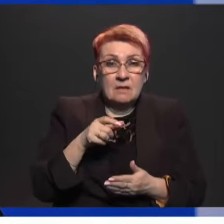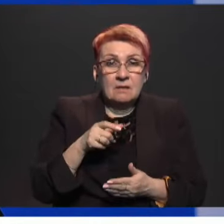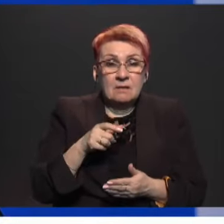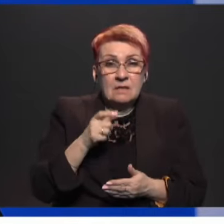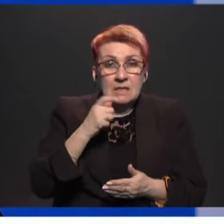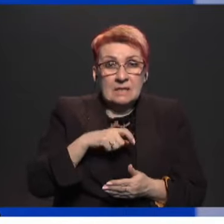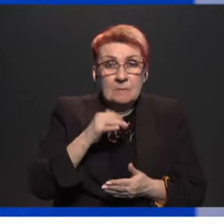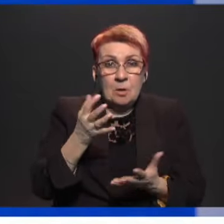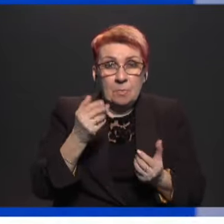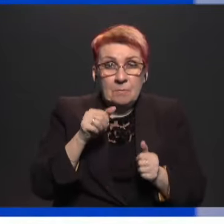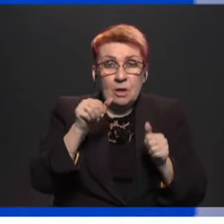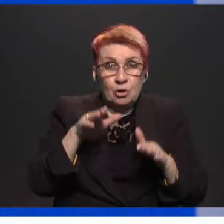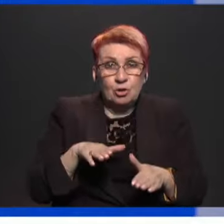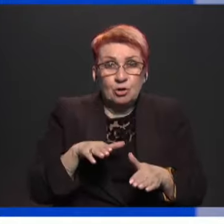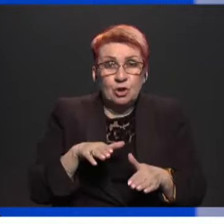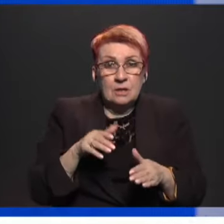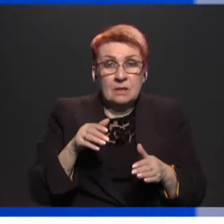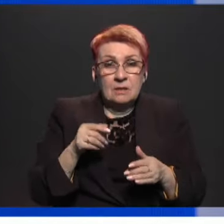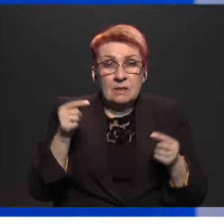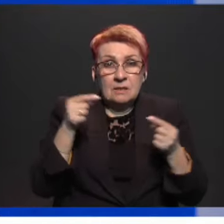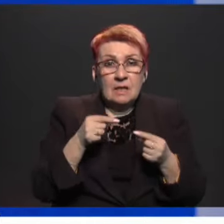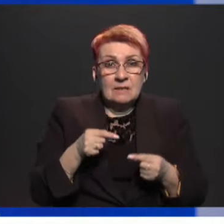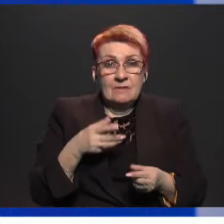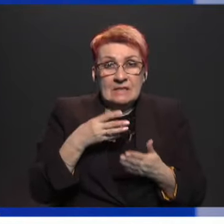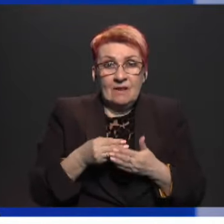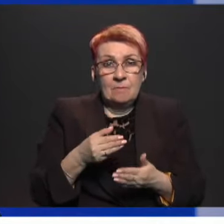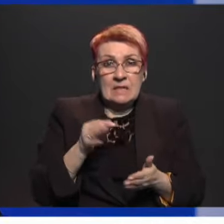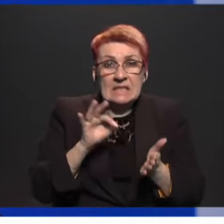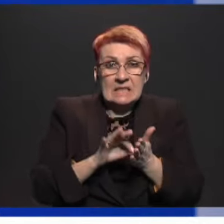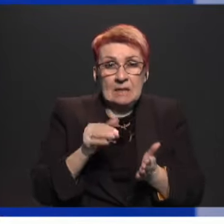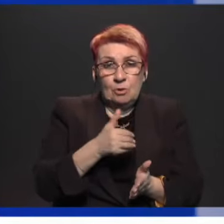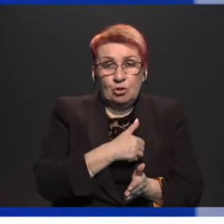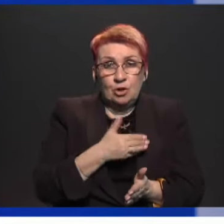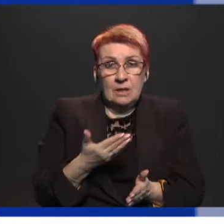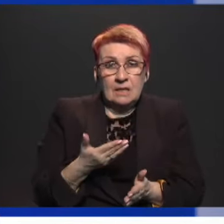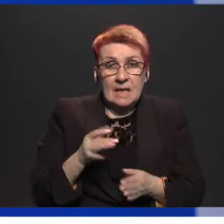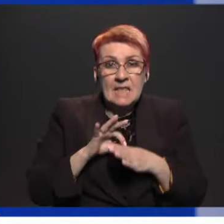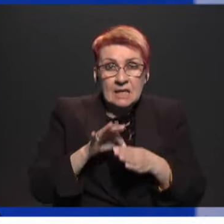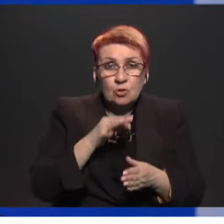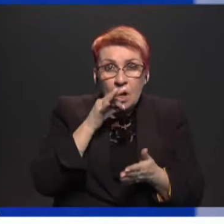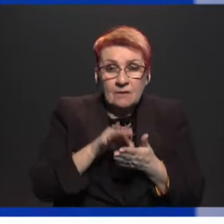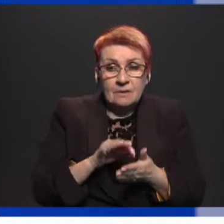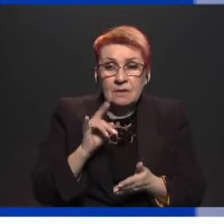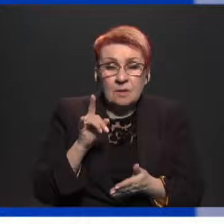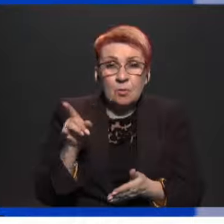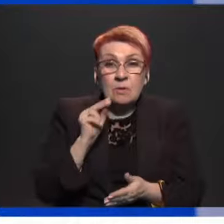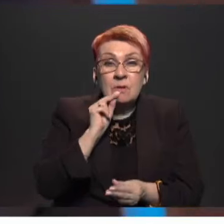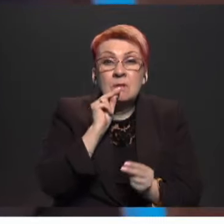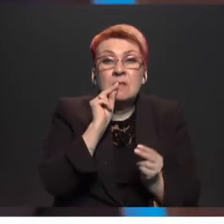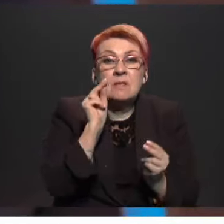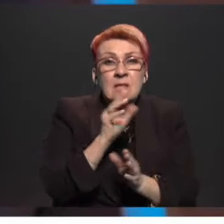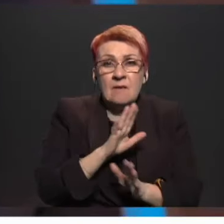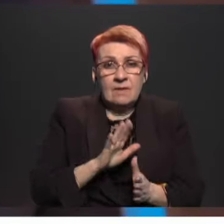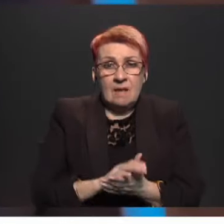и принимают решения в соответствии со своими какими-то целями и желаниями. И несут потом за это ответственность. Ребенок ни в чем не виноват.